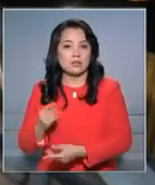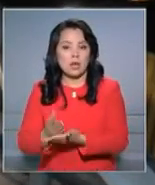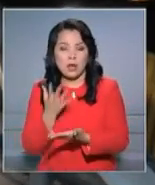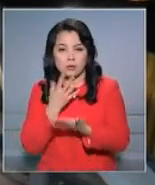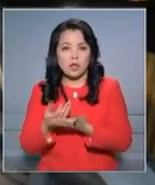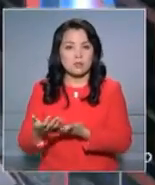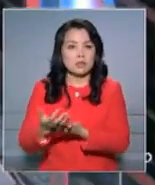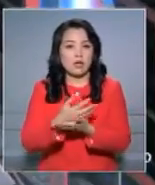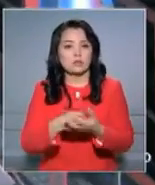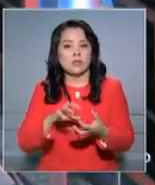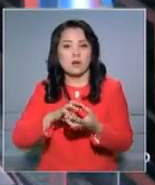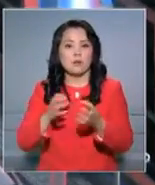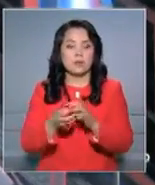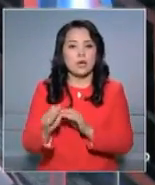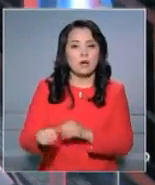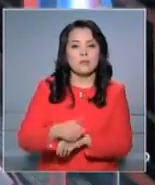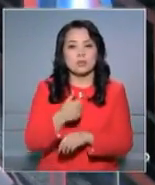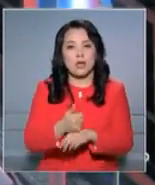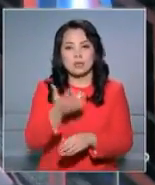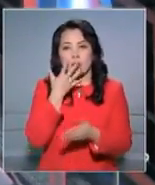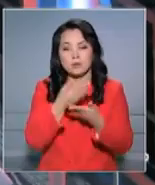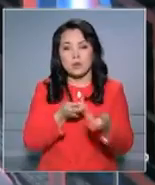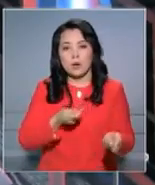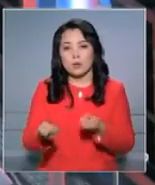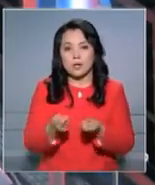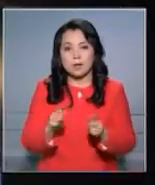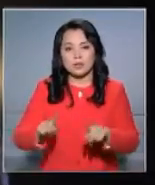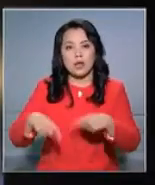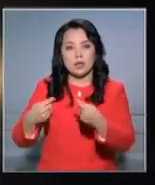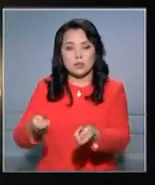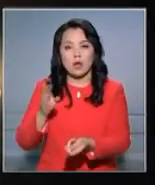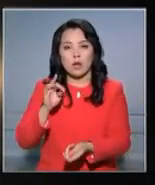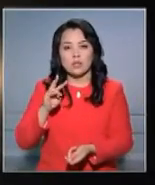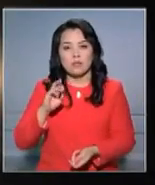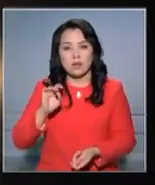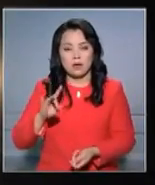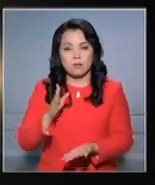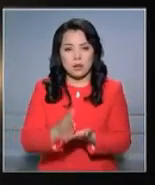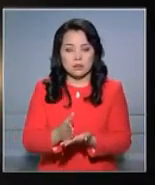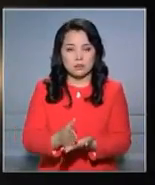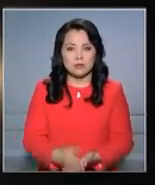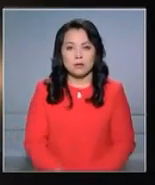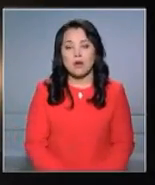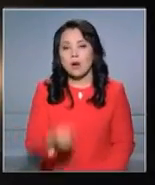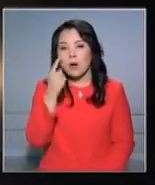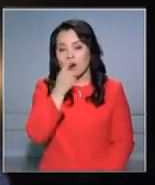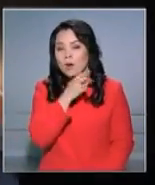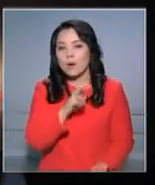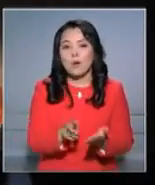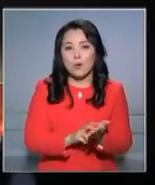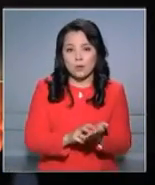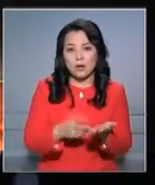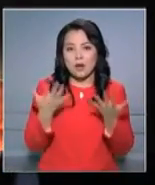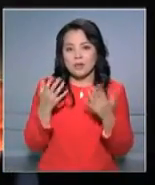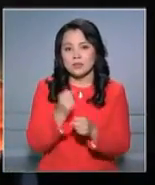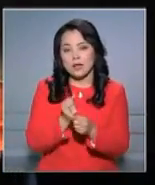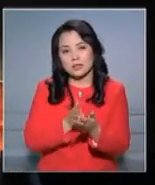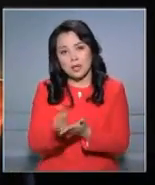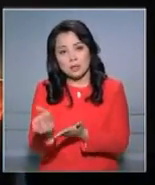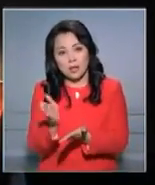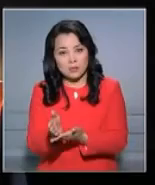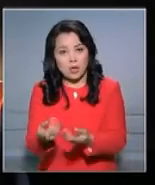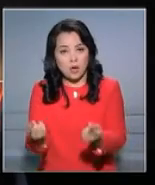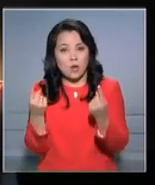көмір әкесі басқаратын конвейерлерге жөнелтіледі. Глаза боятся, руки делают. Көз қорқақ қол батыр деген емес пе? Мынандай